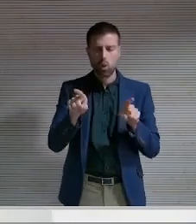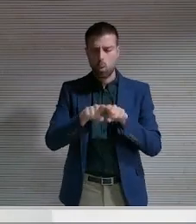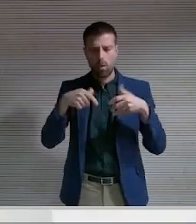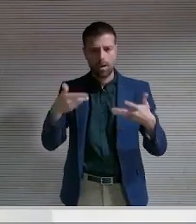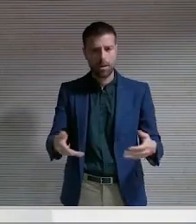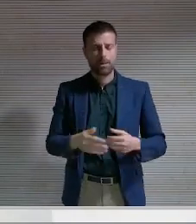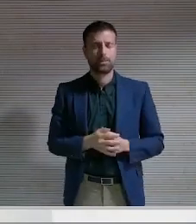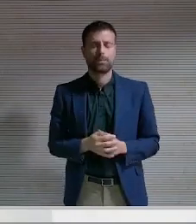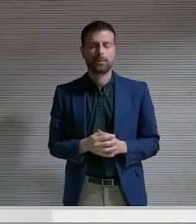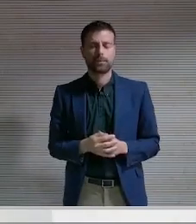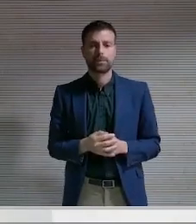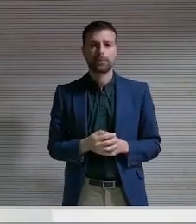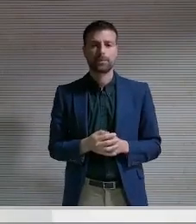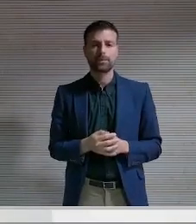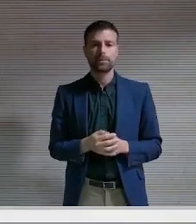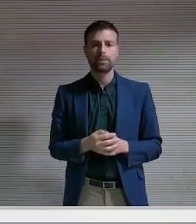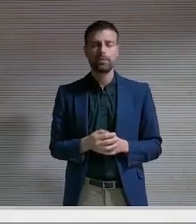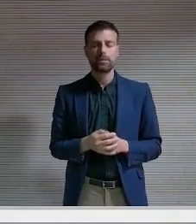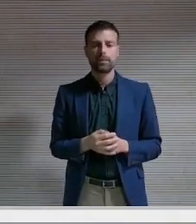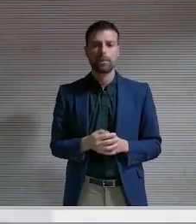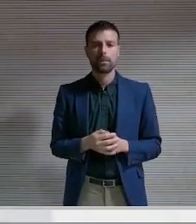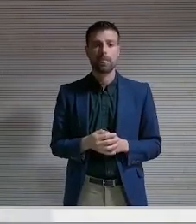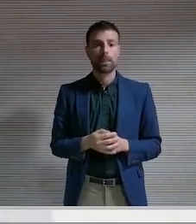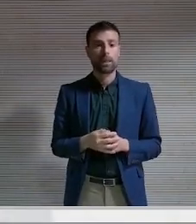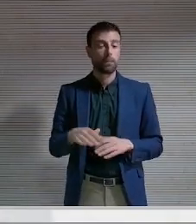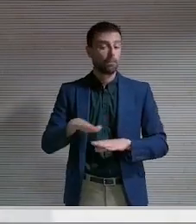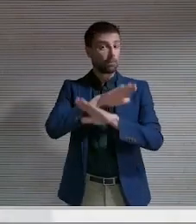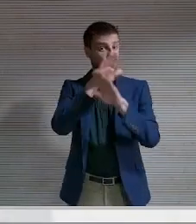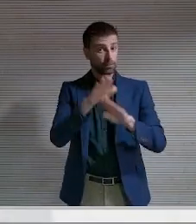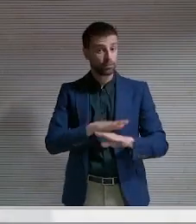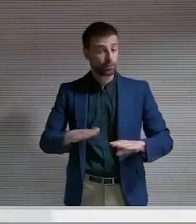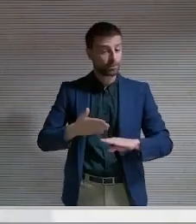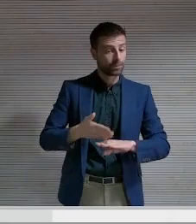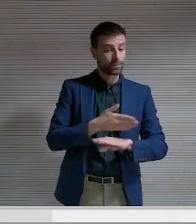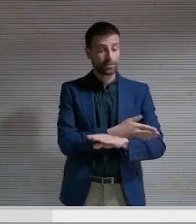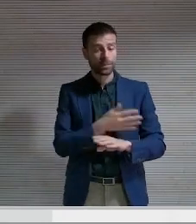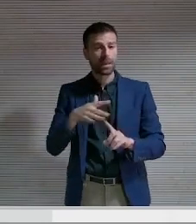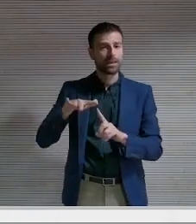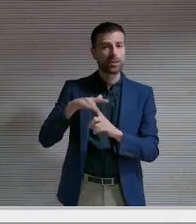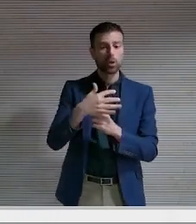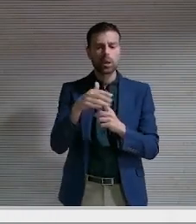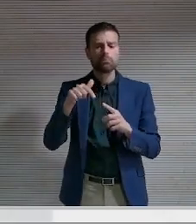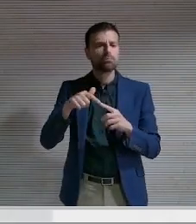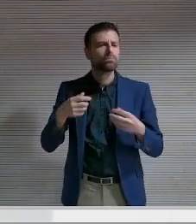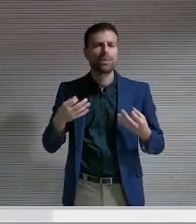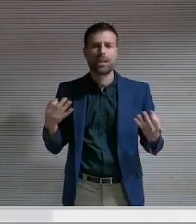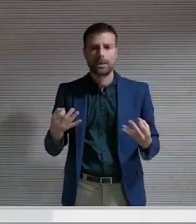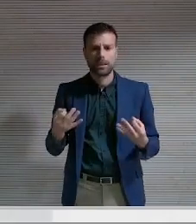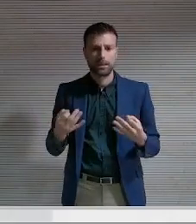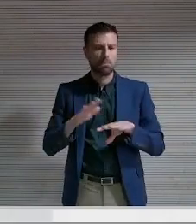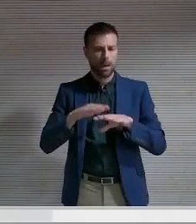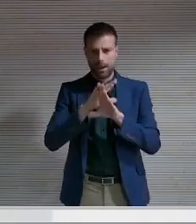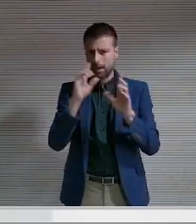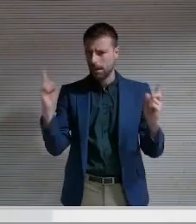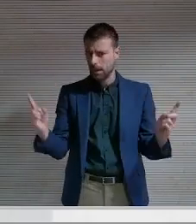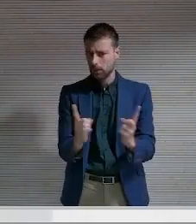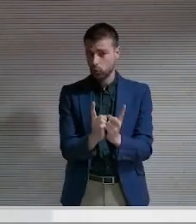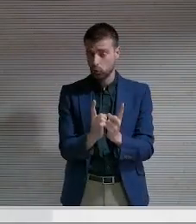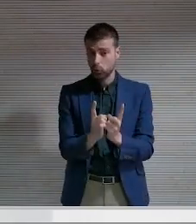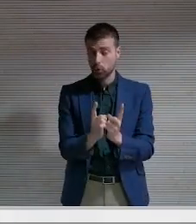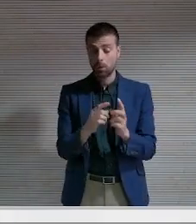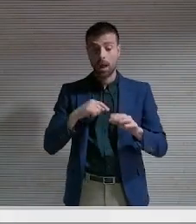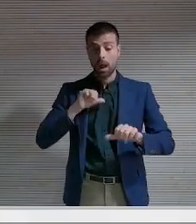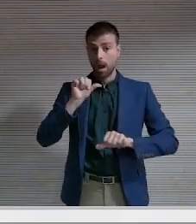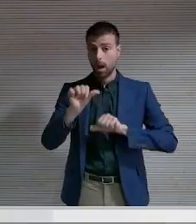l'actual. I quin és, i acabo així, aquest escenari, per resumir-ho, estem en una evolució que